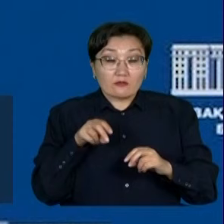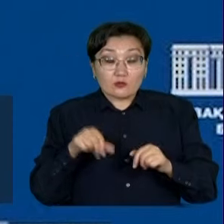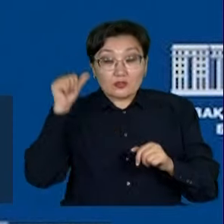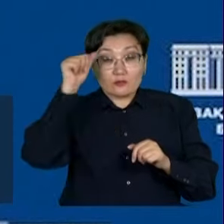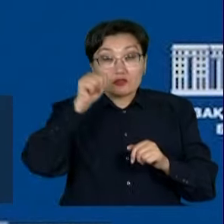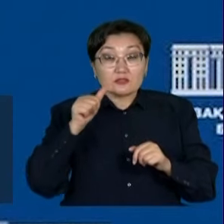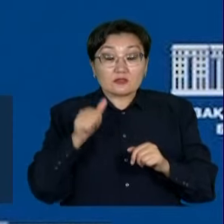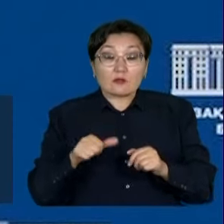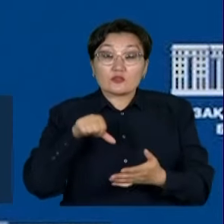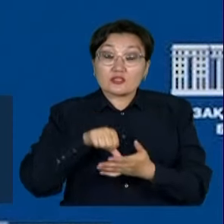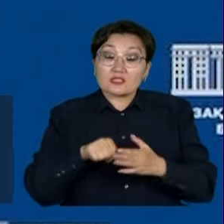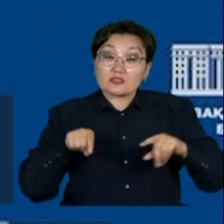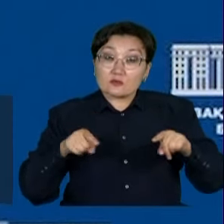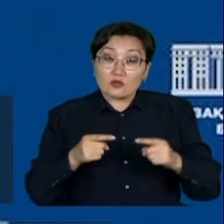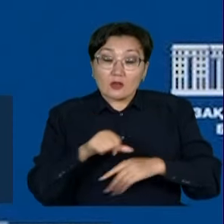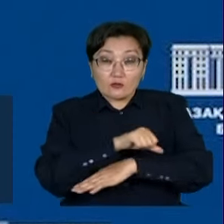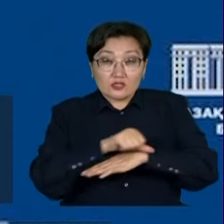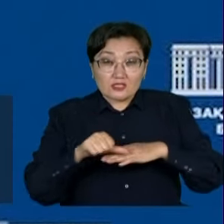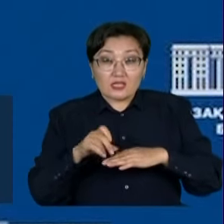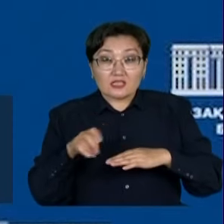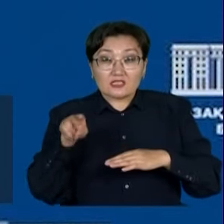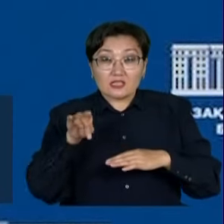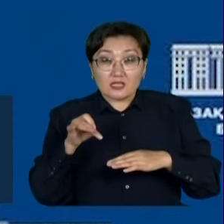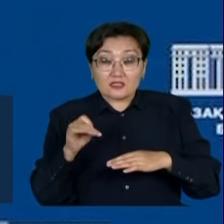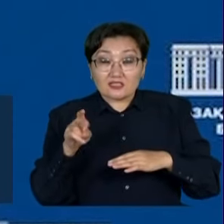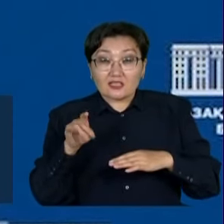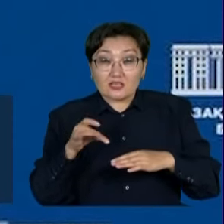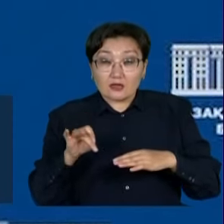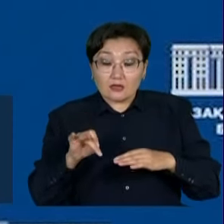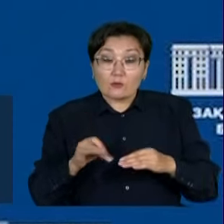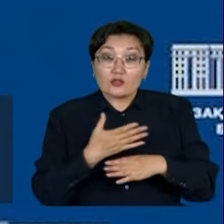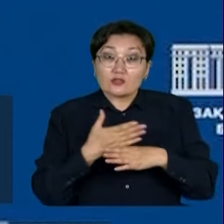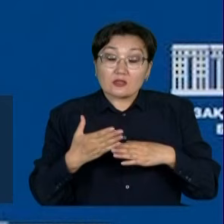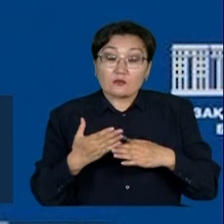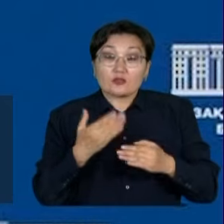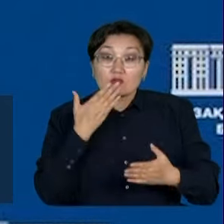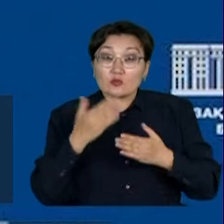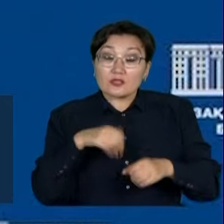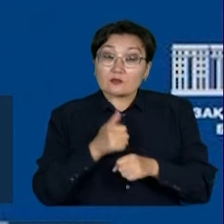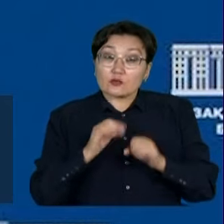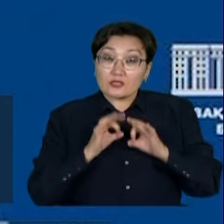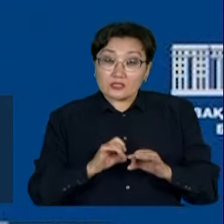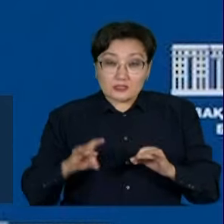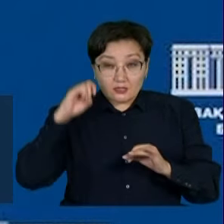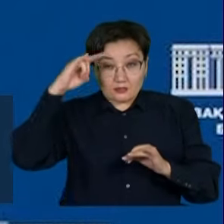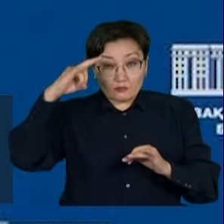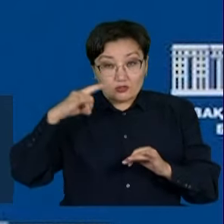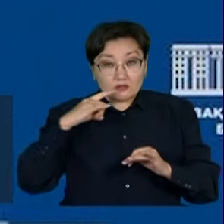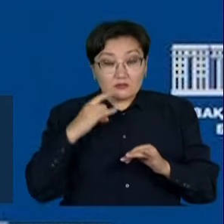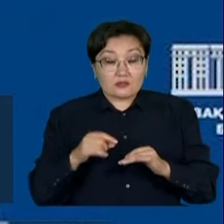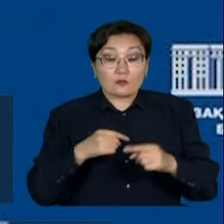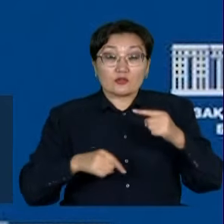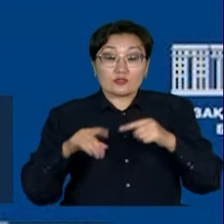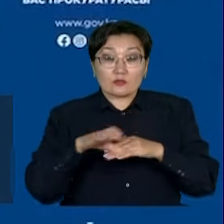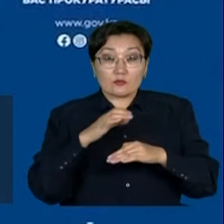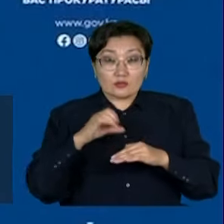текущего года фигурантка задержана на территории Краснодарского края, после чего по запросу Генеральной прокуратуры Республики Казахстан